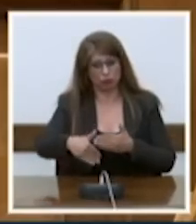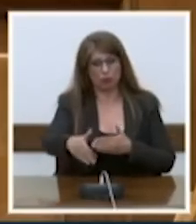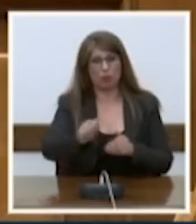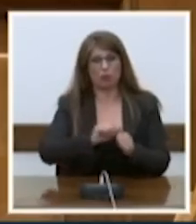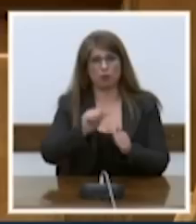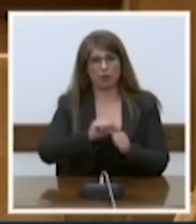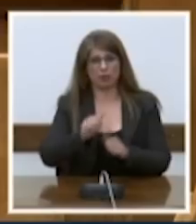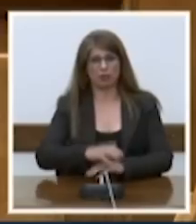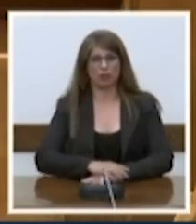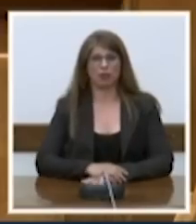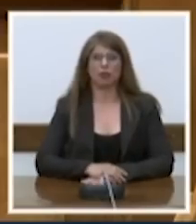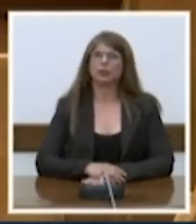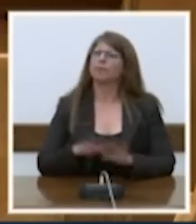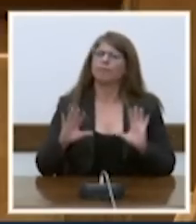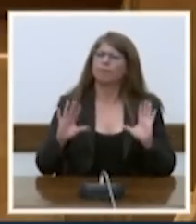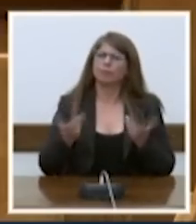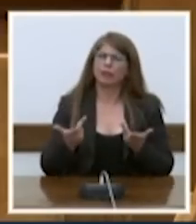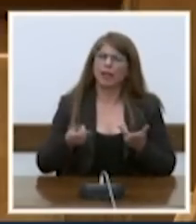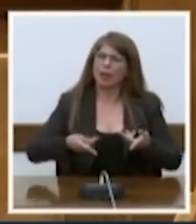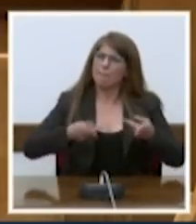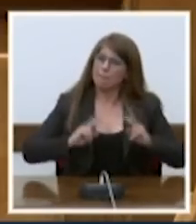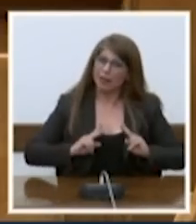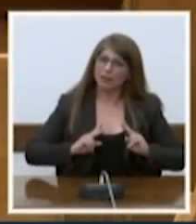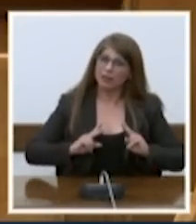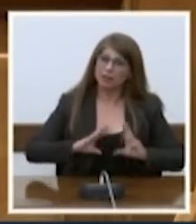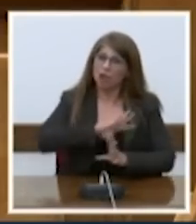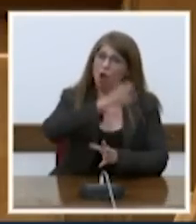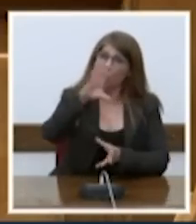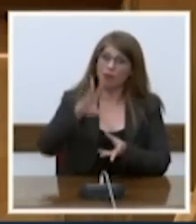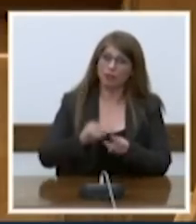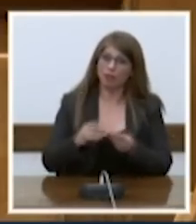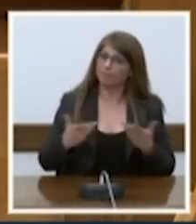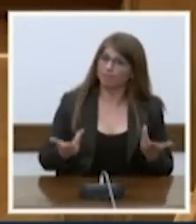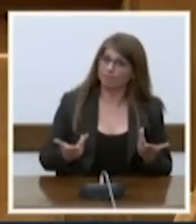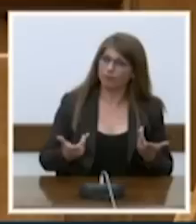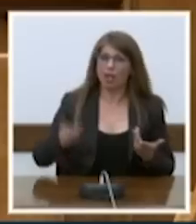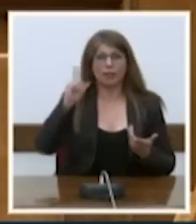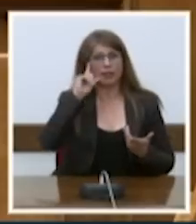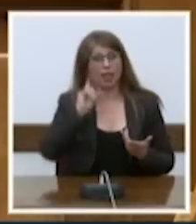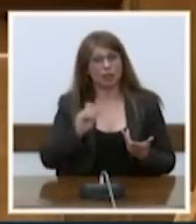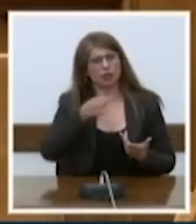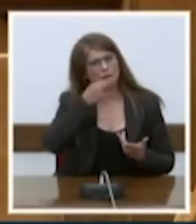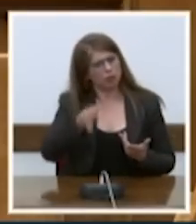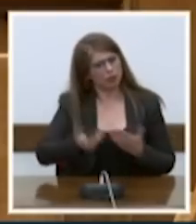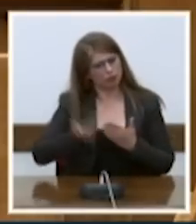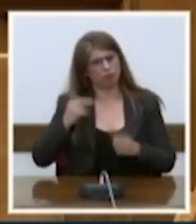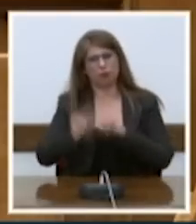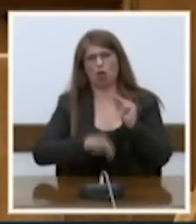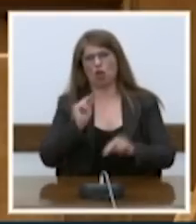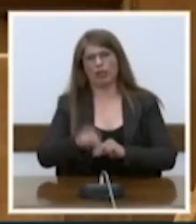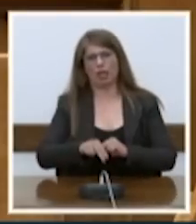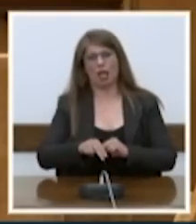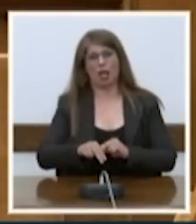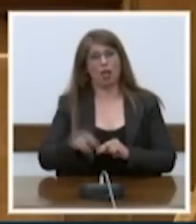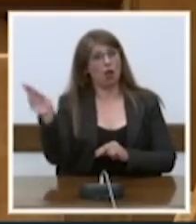μήνες. Ποια είναι η απάντησή σας σε όλα αυτά? Τα γνωστά που λέγατε και προεκλογικά, ότι ο